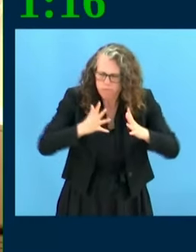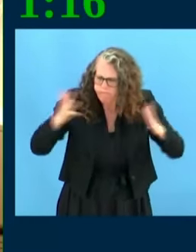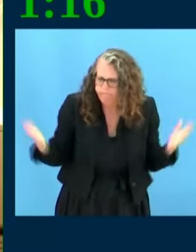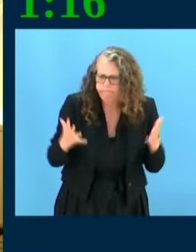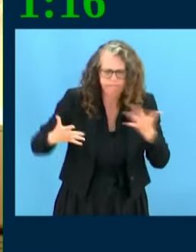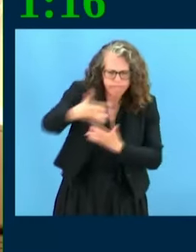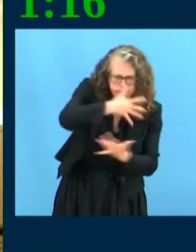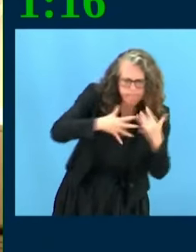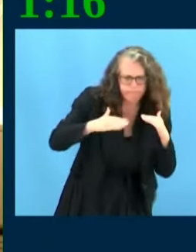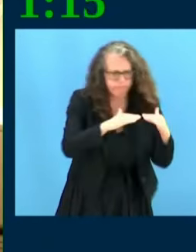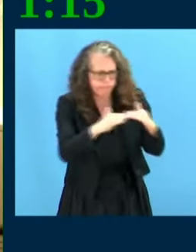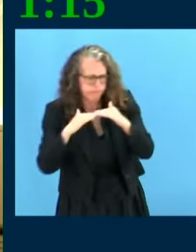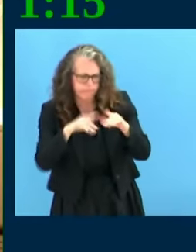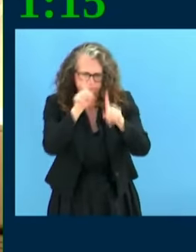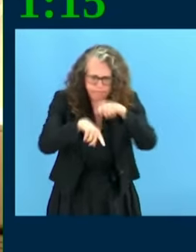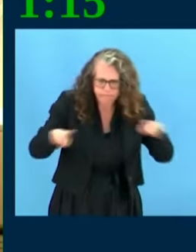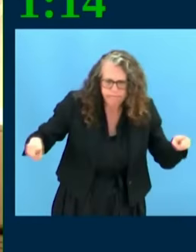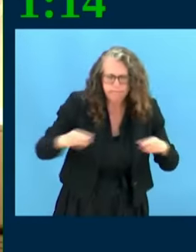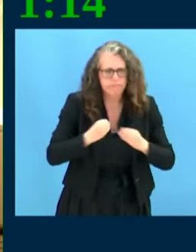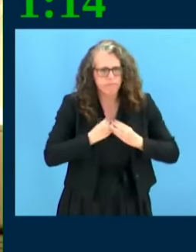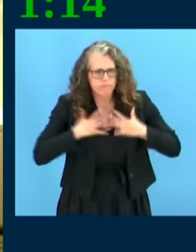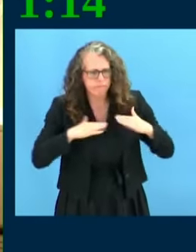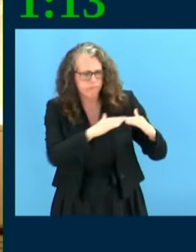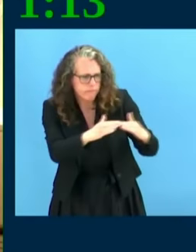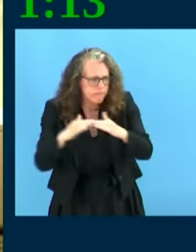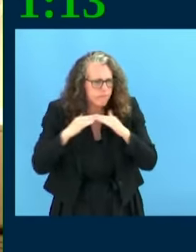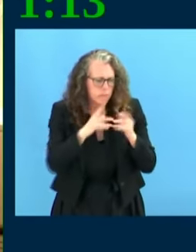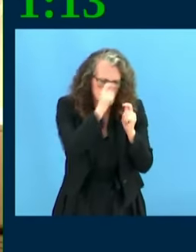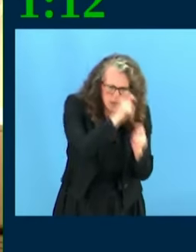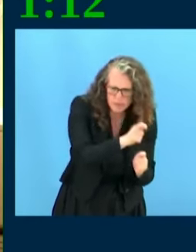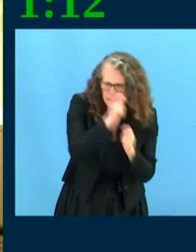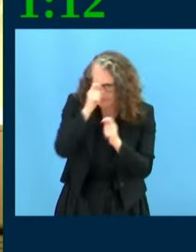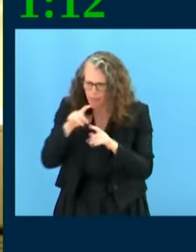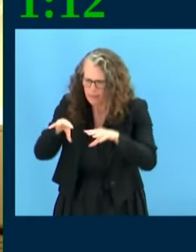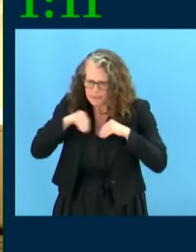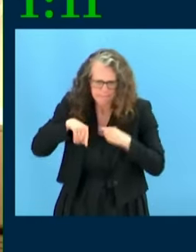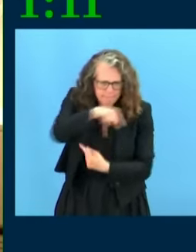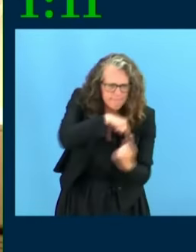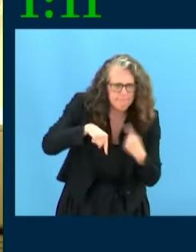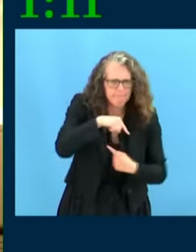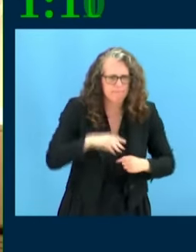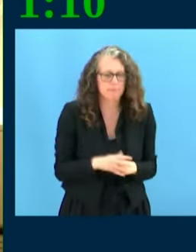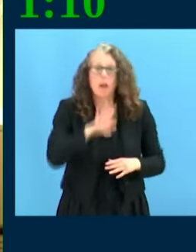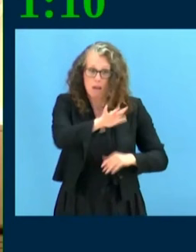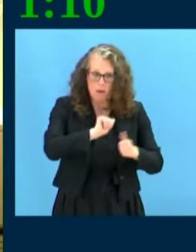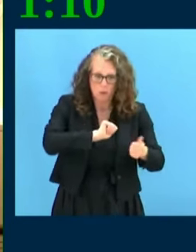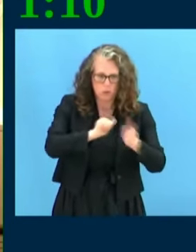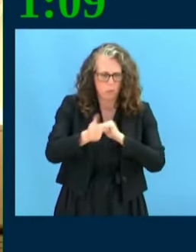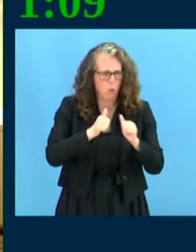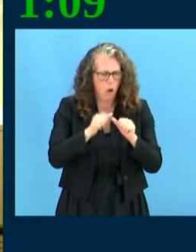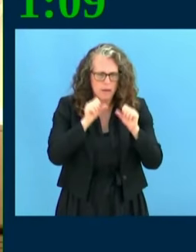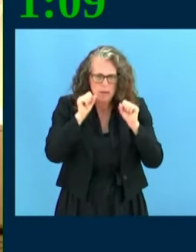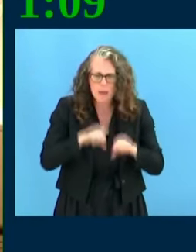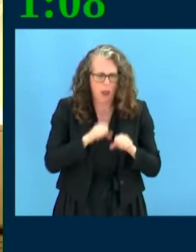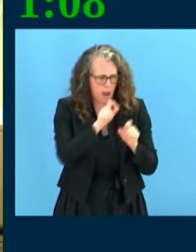Հանդարձր են կատրված լաչընի միջանցք երաքելա պագմանի և արսախին եթնի գզտմանը մականդամ երկներու եվ գարուսներության հրավերված է պակվին